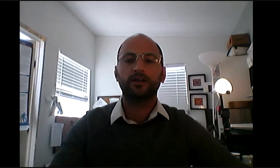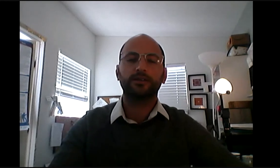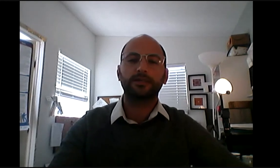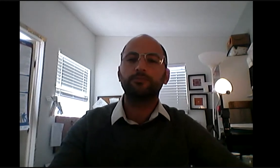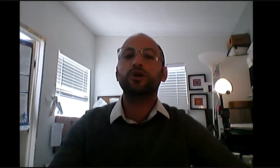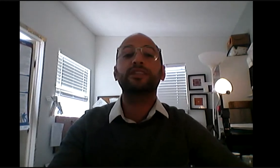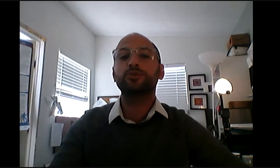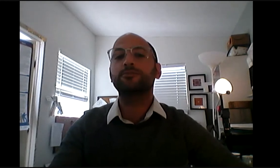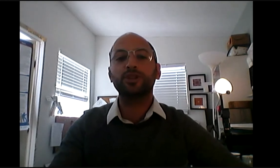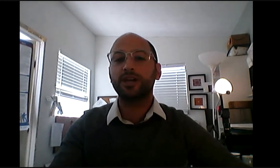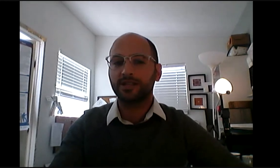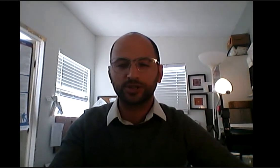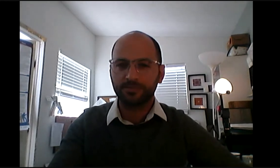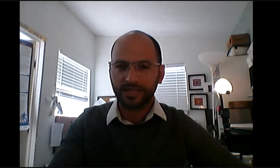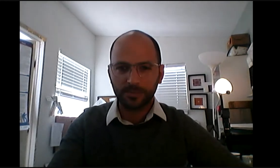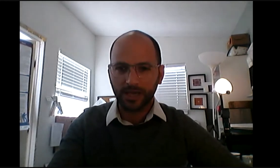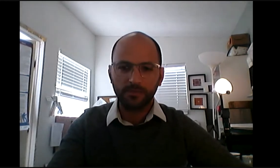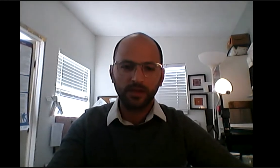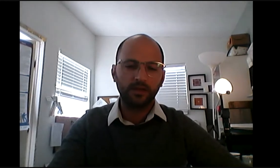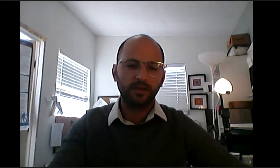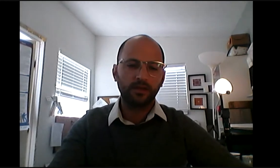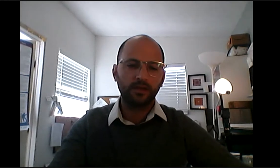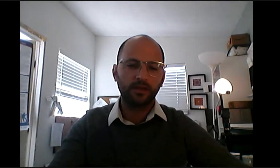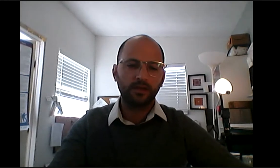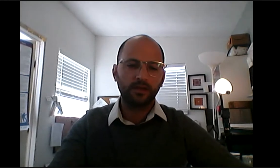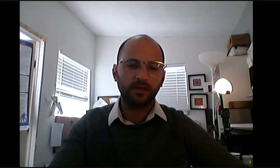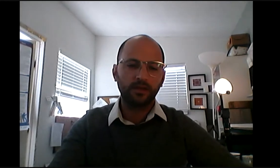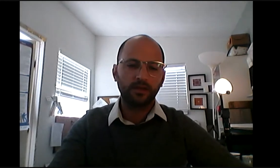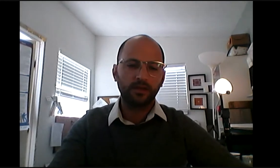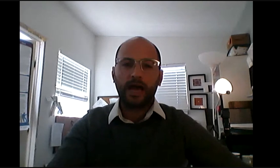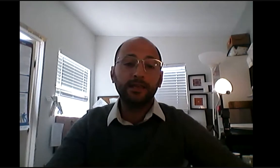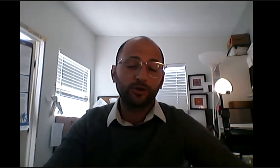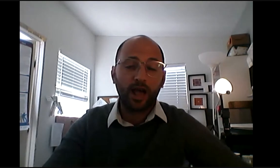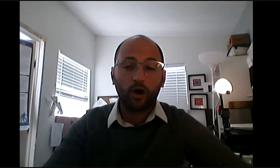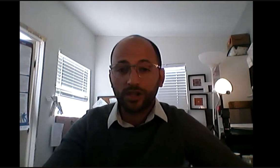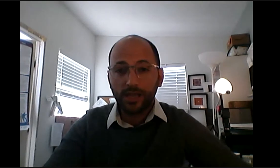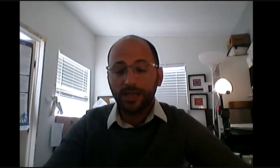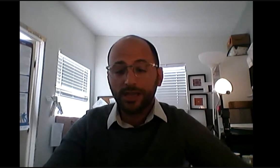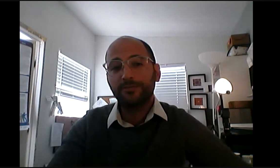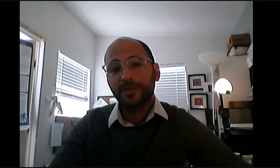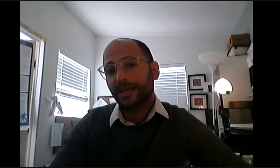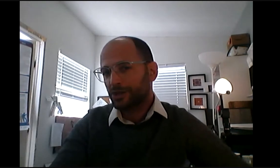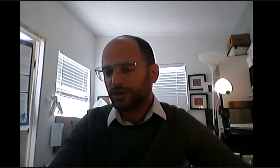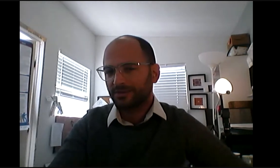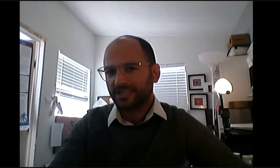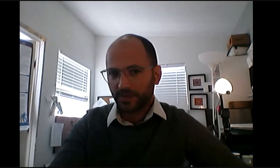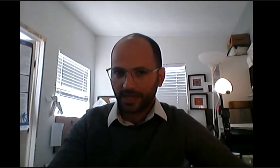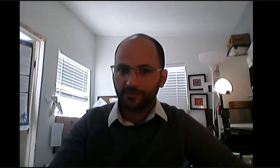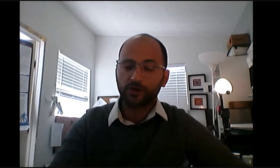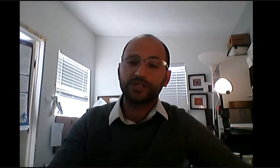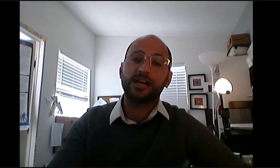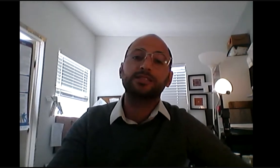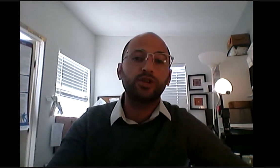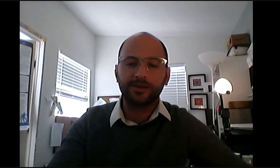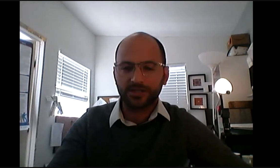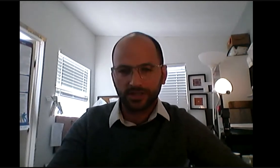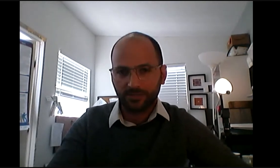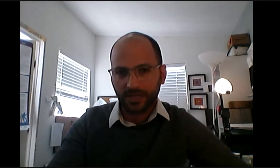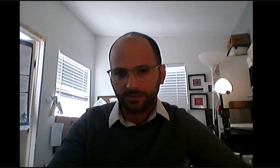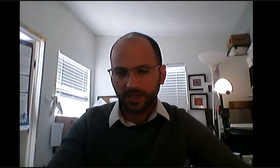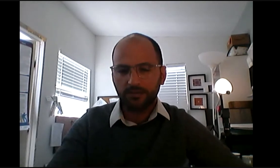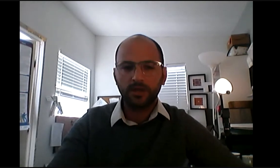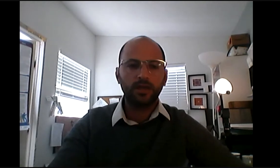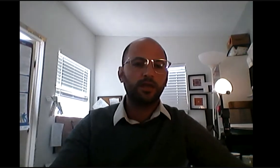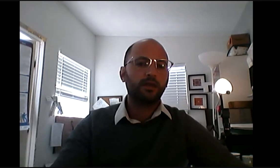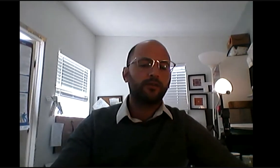אתם פה. אתם פה כי אתם רוצים ללמוד איך לעשות את זה בעצמכם. אני רוצה להראות לכם איך לעשות את זה בעצמכם, ואני רוצה לעזור